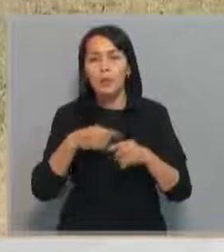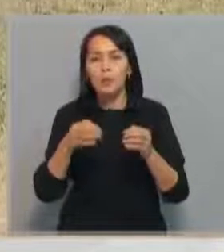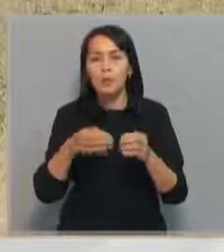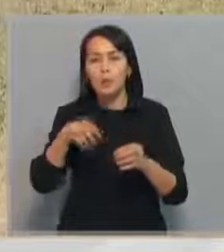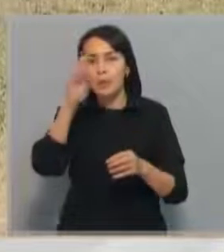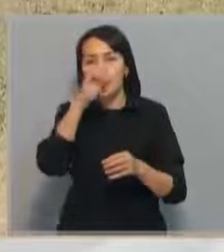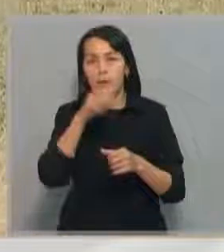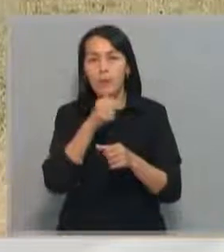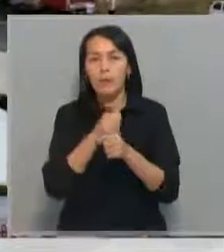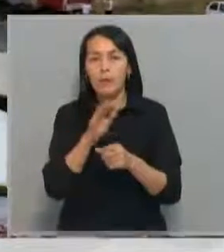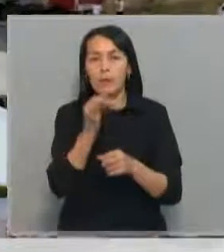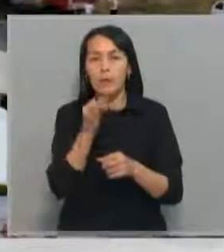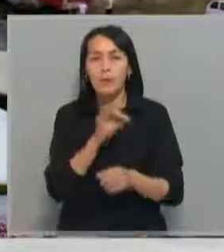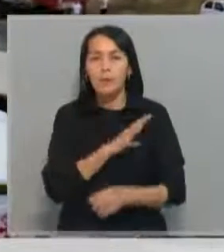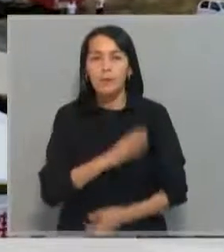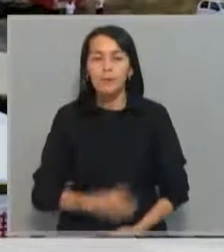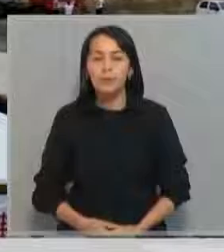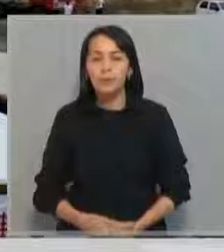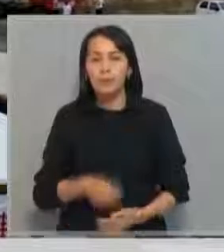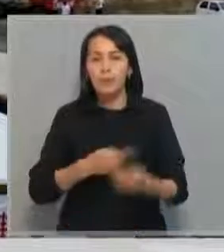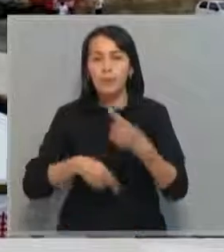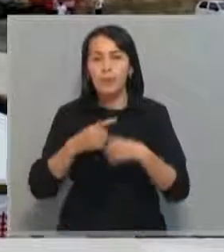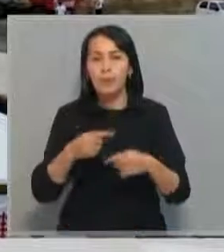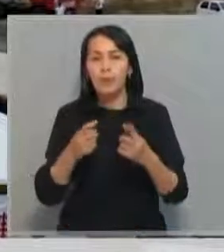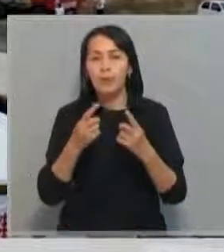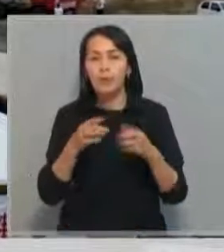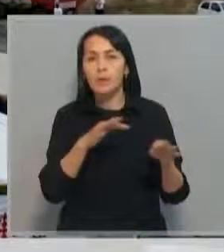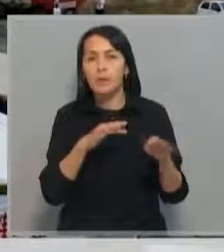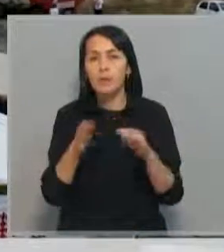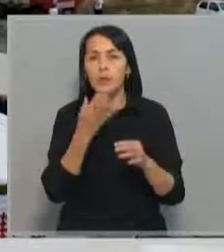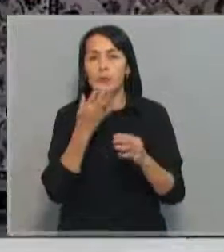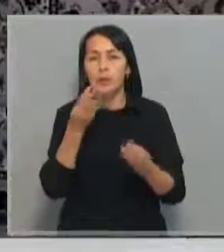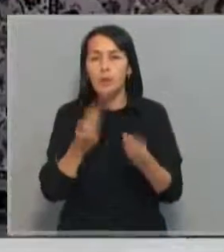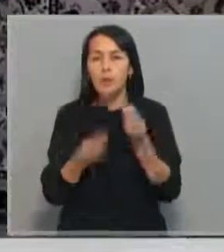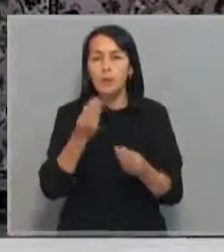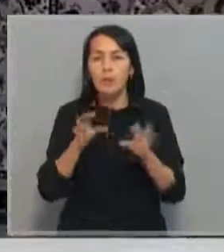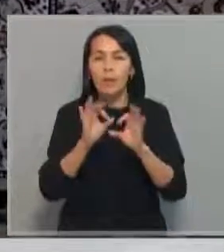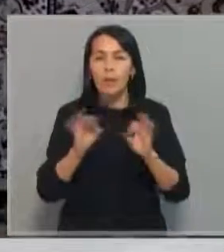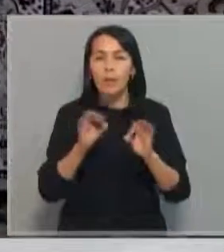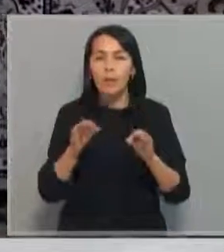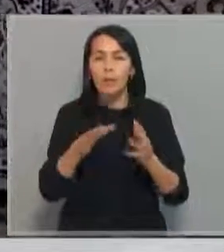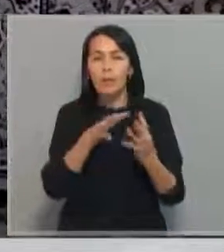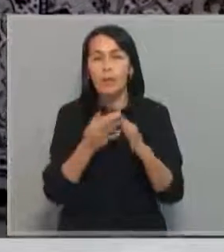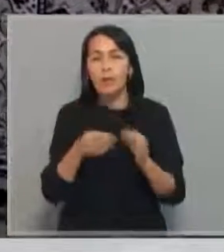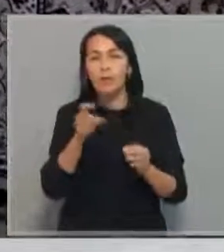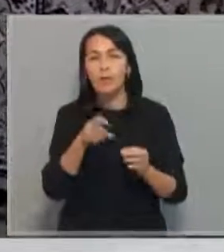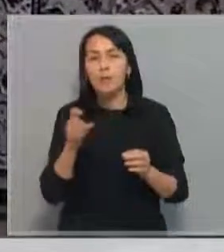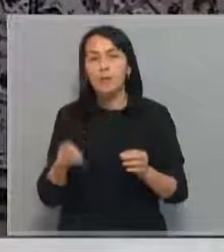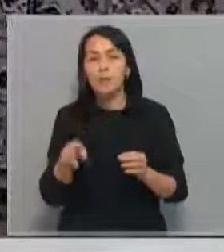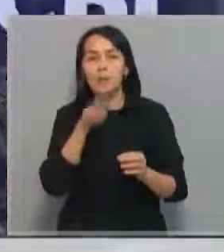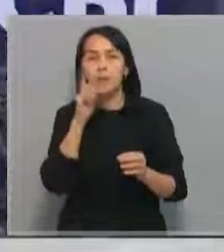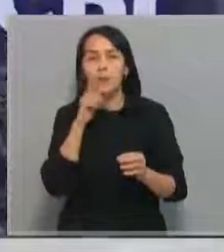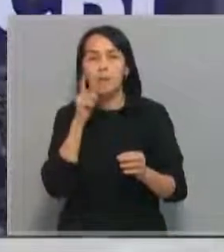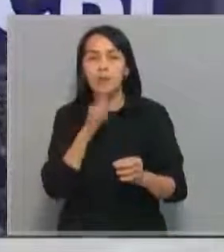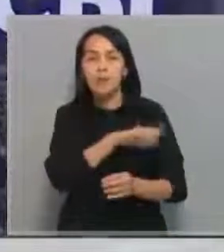билеген би болды. Бабалар рухы ұлықталған шарада ұлттық ойындарымыз да дәріптелді. Ауыл жастары мен қонақтар арасында